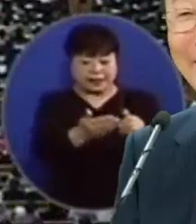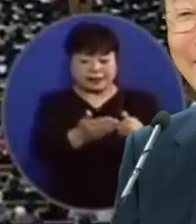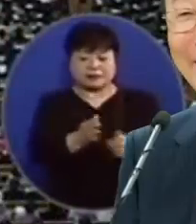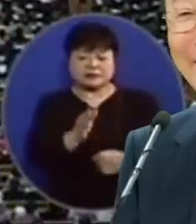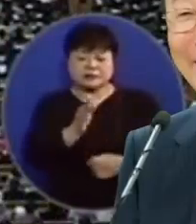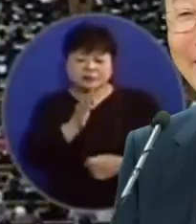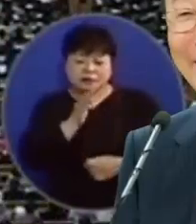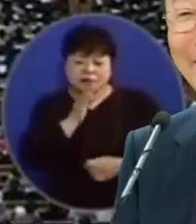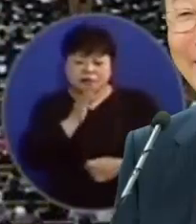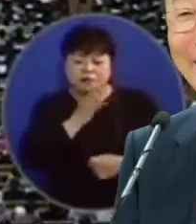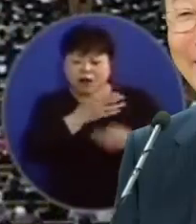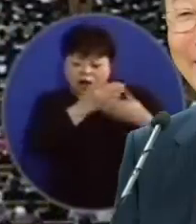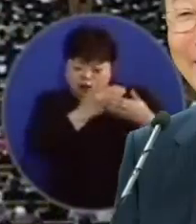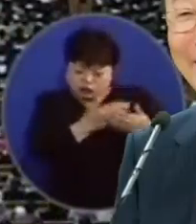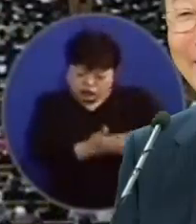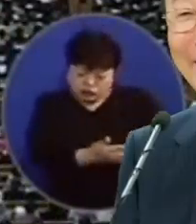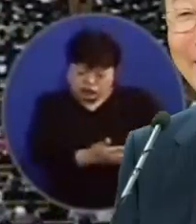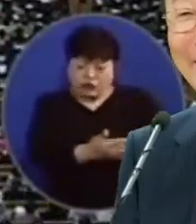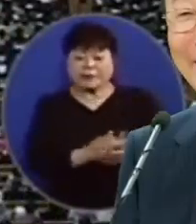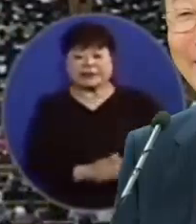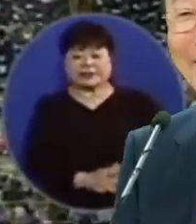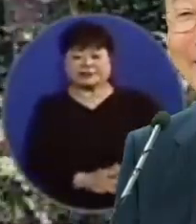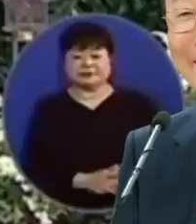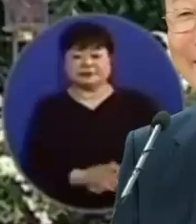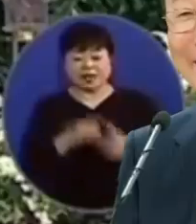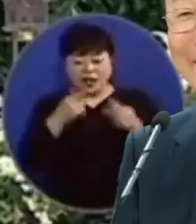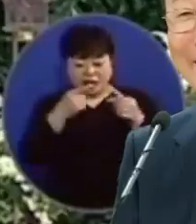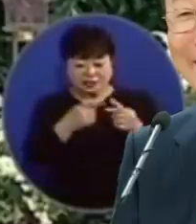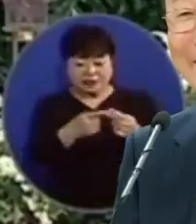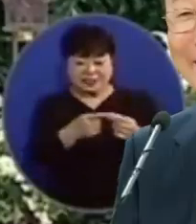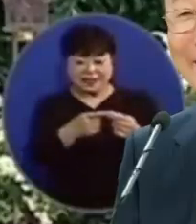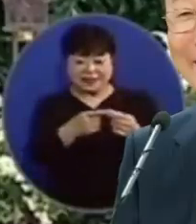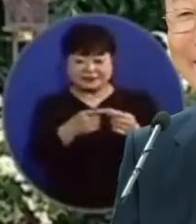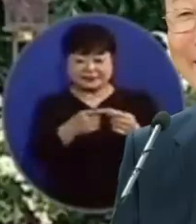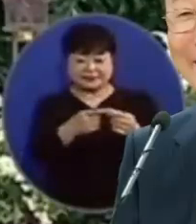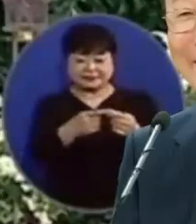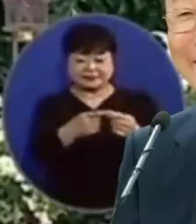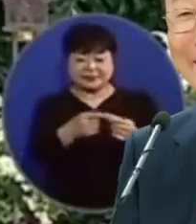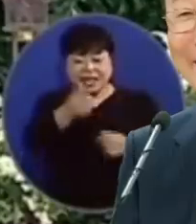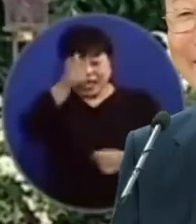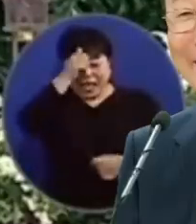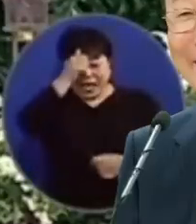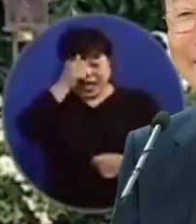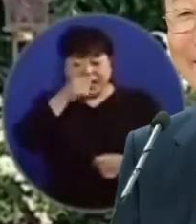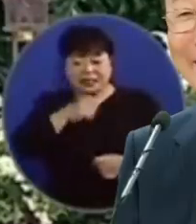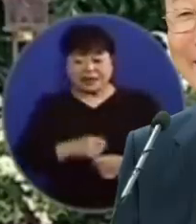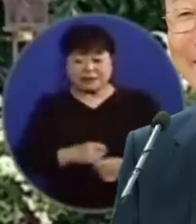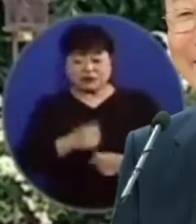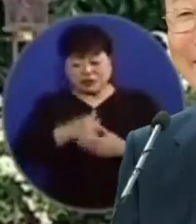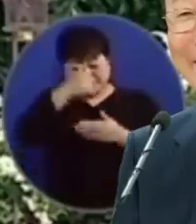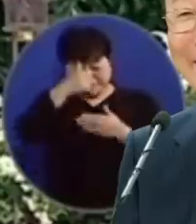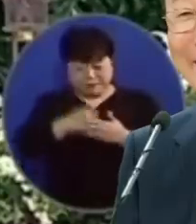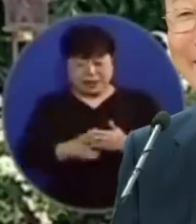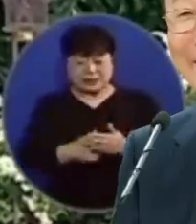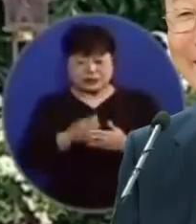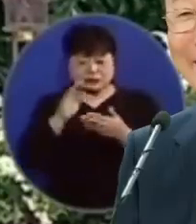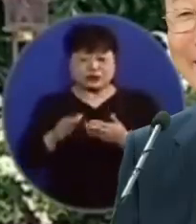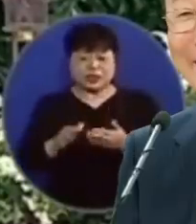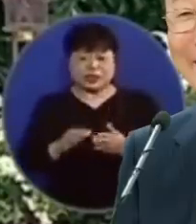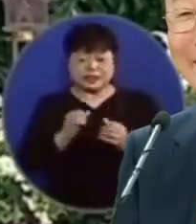그처럼 중요한 이유가 어디 있을까요? 첫째로 아담의 타락으로 인간에게 주어진